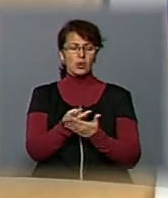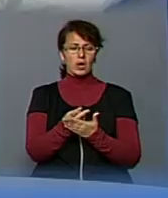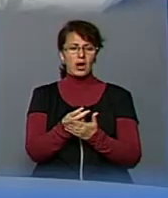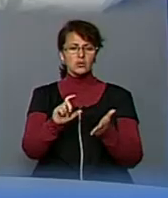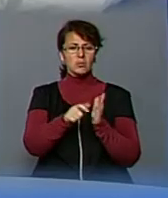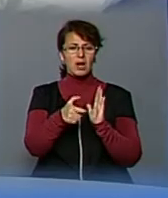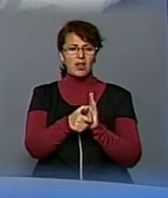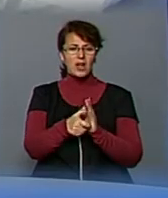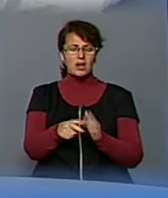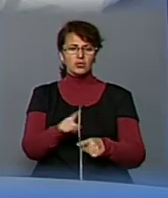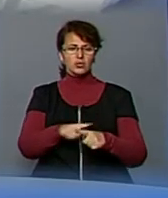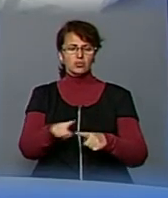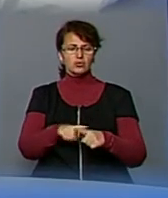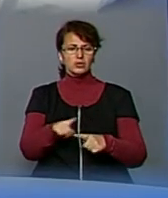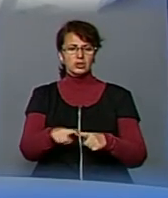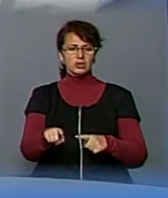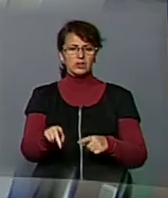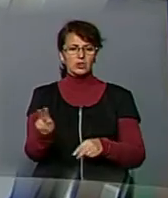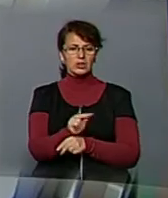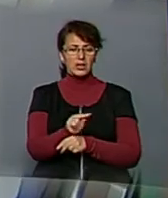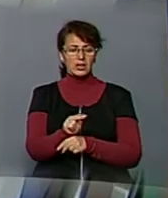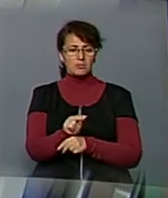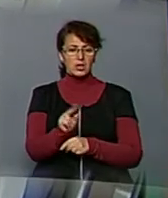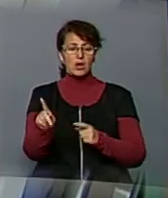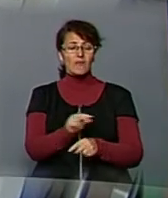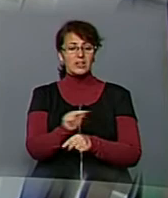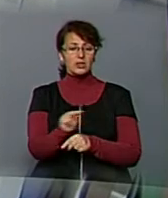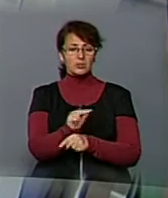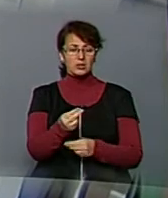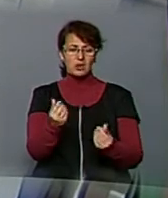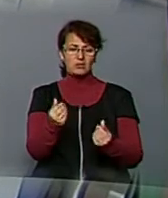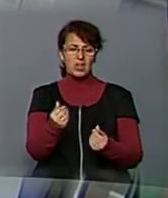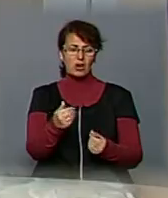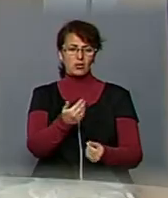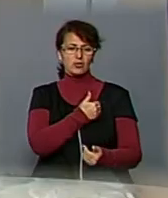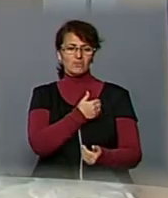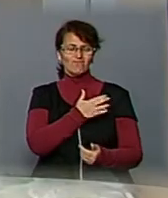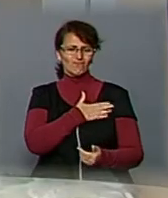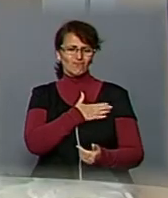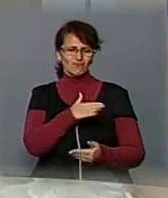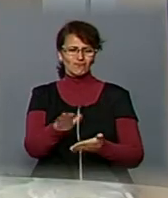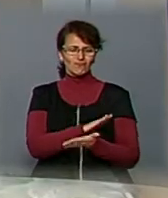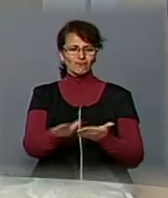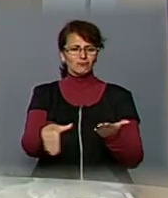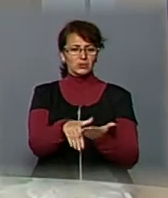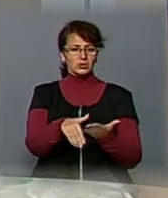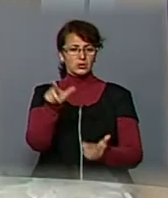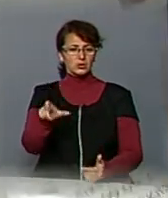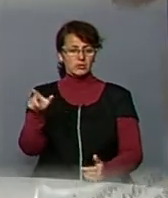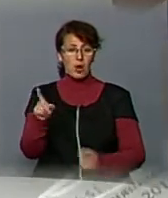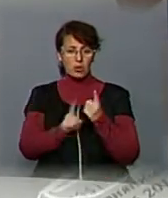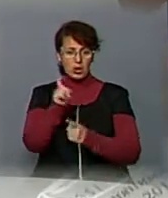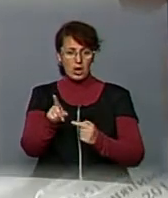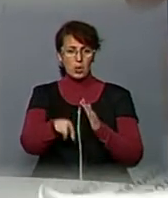інтенсивної терапії. Її, каже, відремонтували за гроші меценатів. А от про реорганізацію лікар дізнався декілька днів тому.